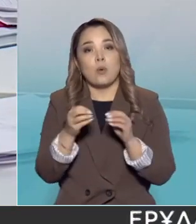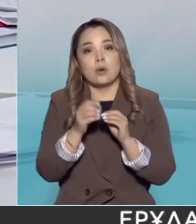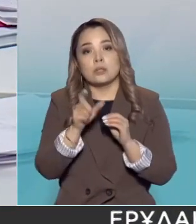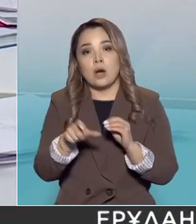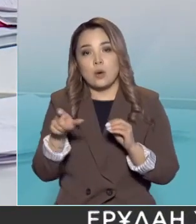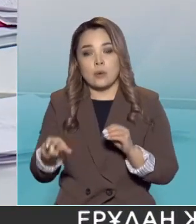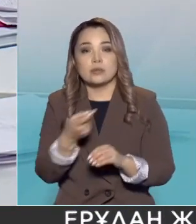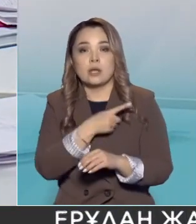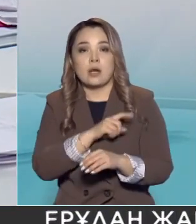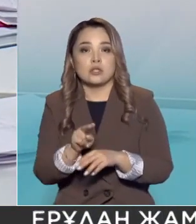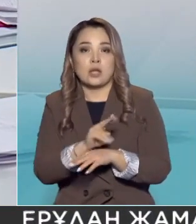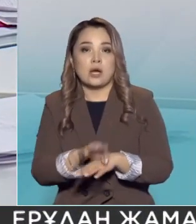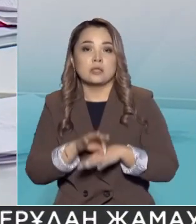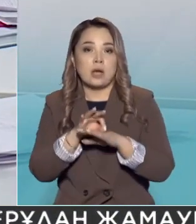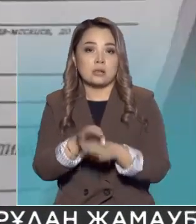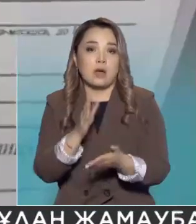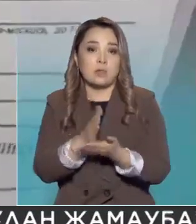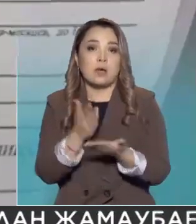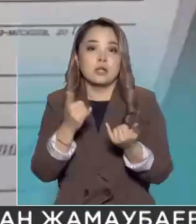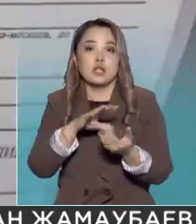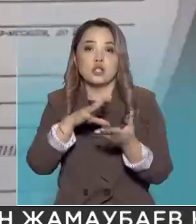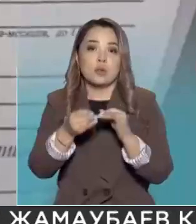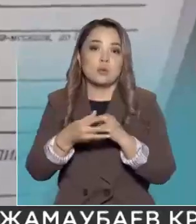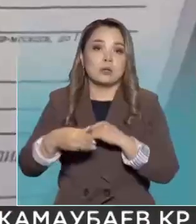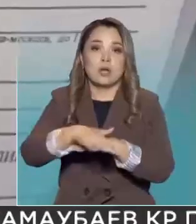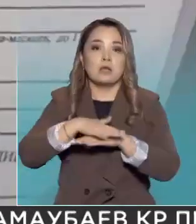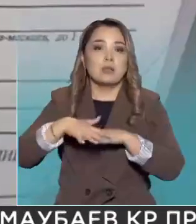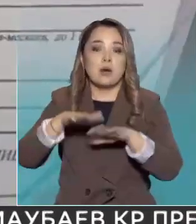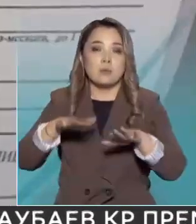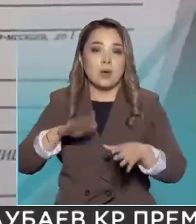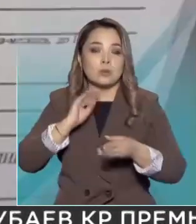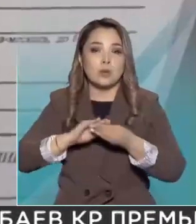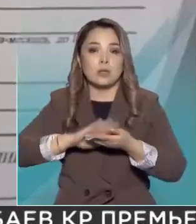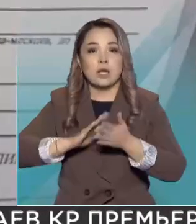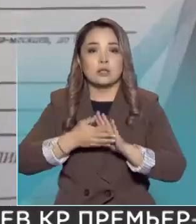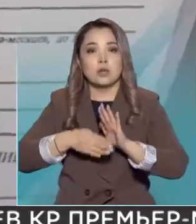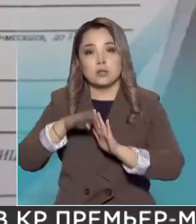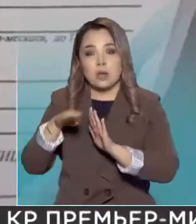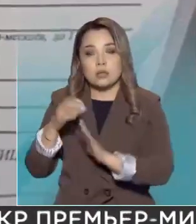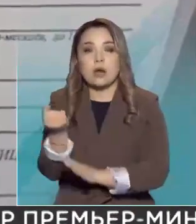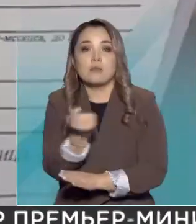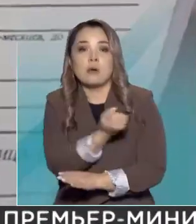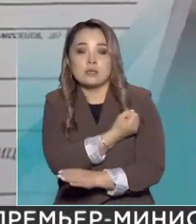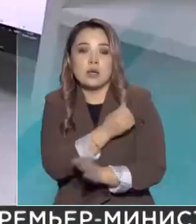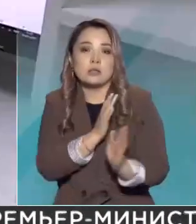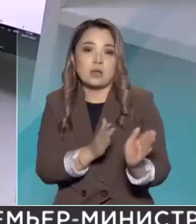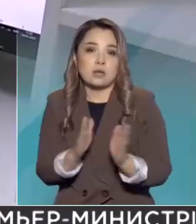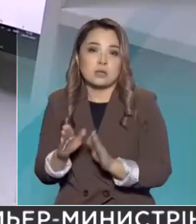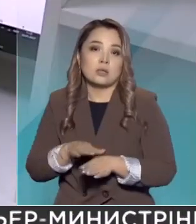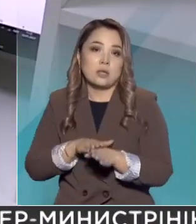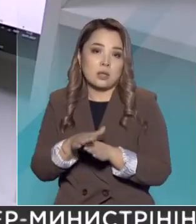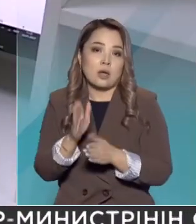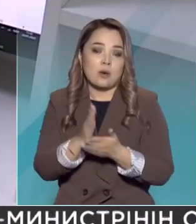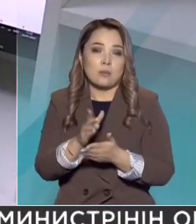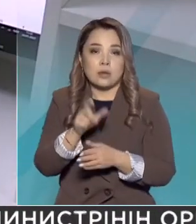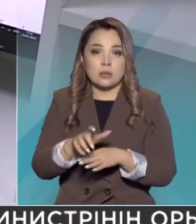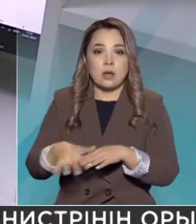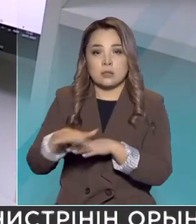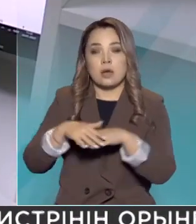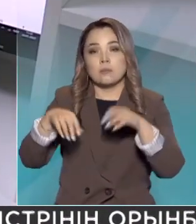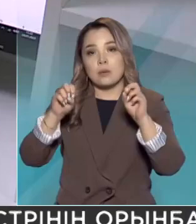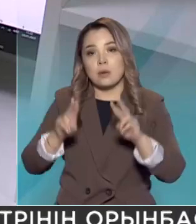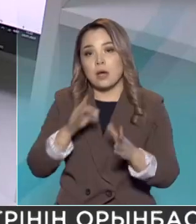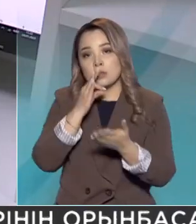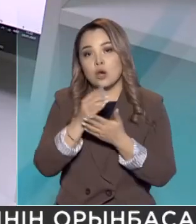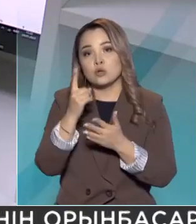науқас стационарлық ем алуда. Жалпы аймақта эпиджағдайдың тұрақталуы вакциналаудың нәтижесі дейді мамандар. Бүгінде облыста